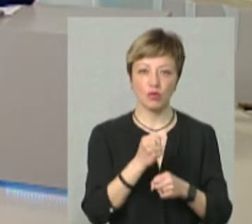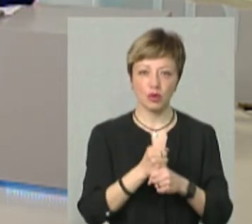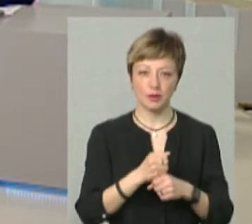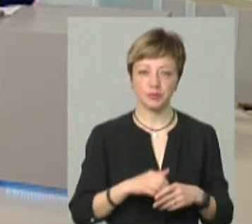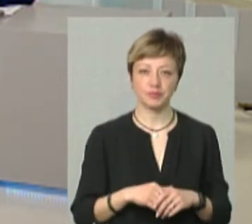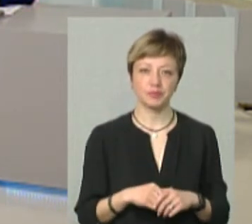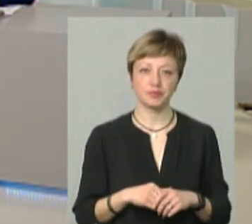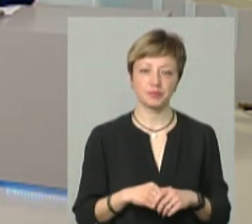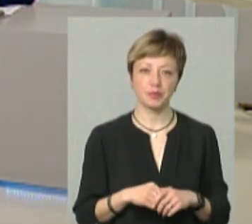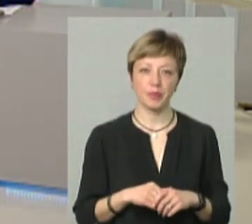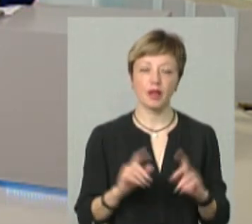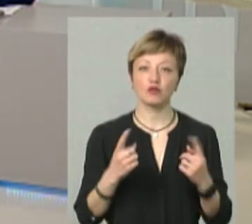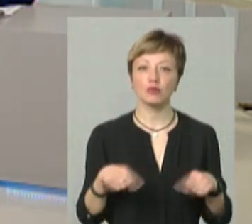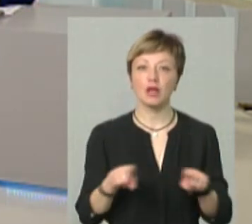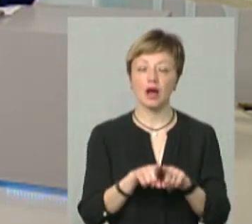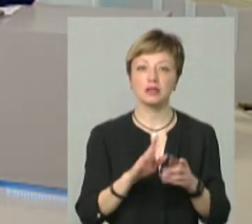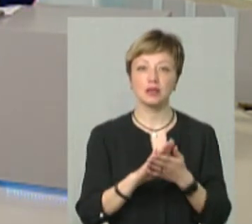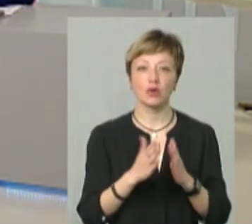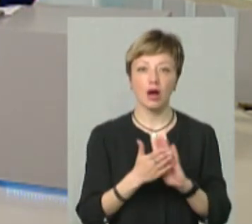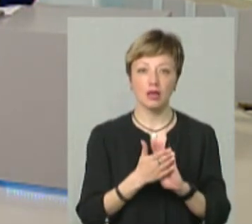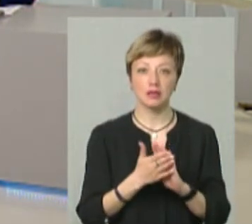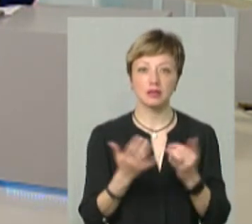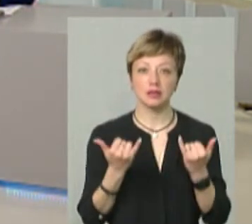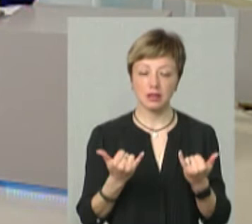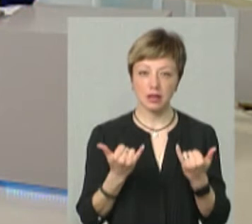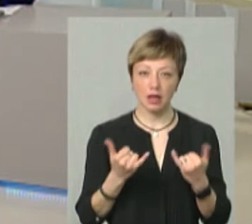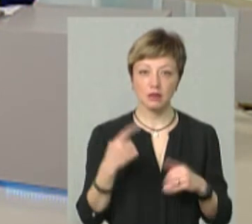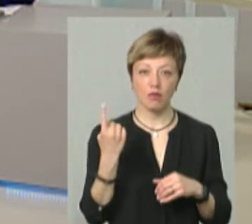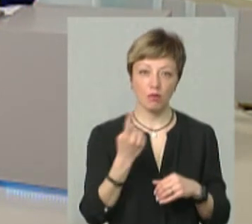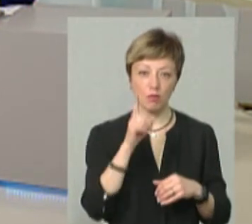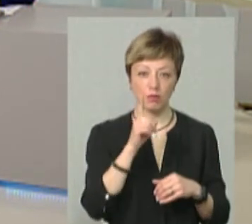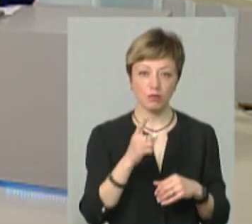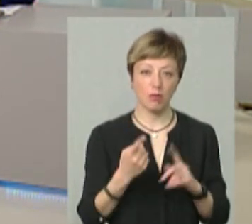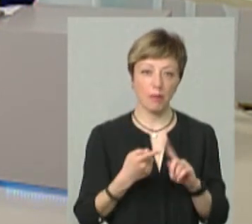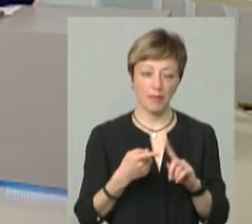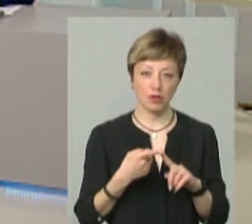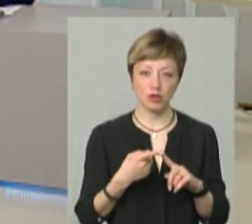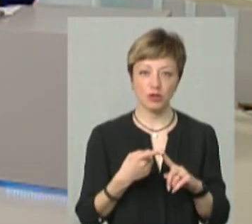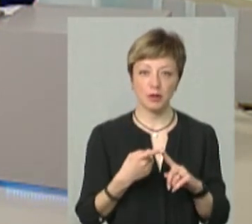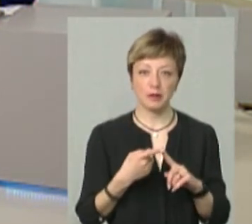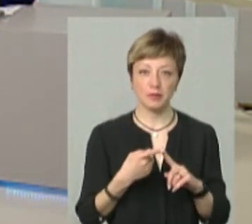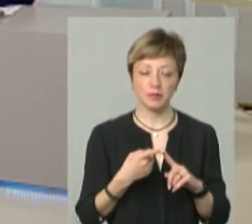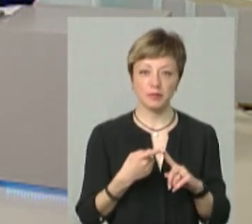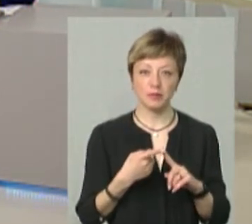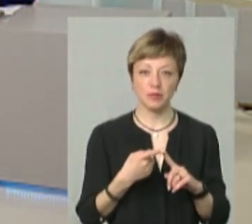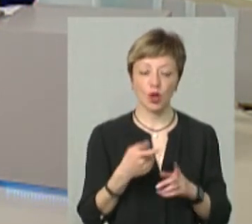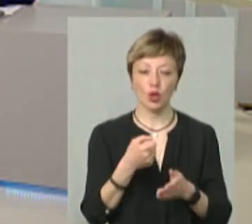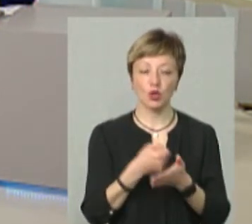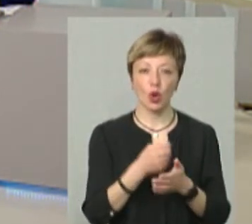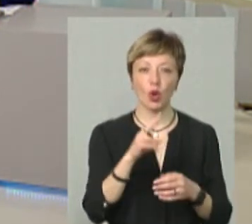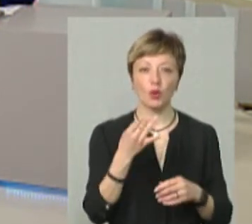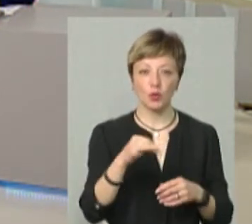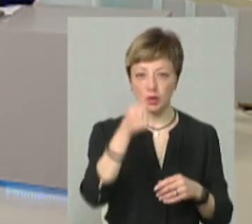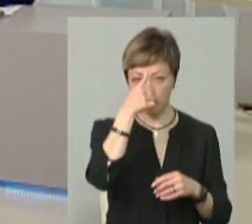безробітні. Чому така ситуація складається в області? Ну, по-перше, до лютого